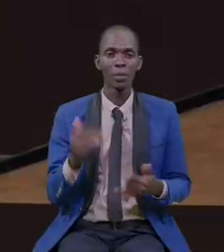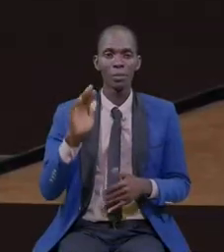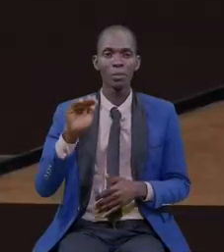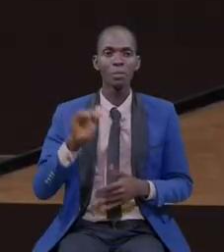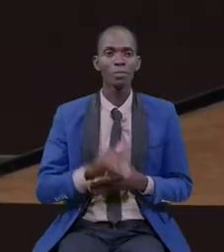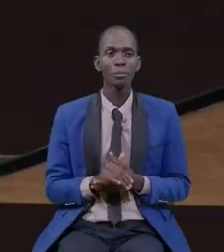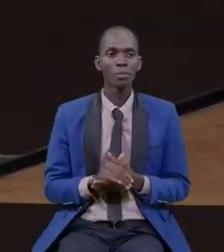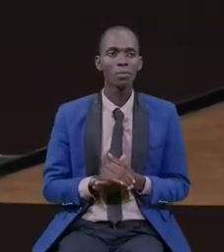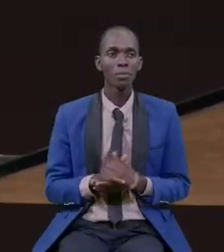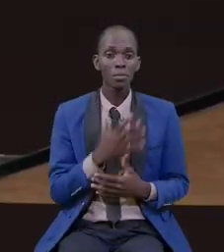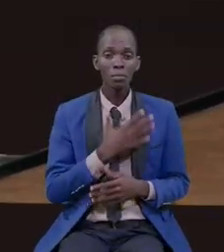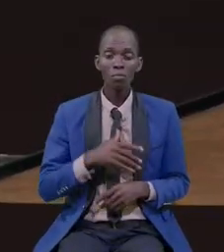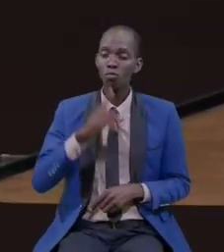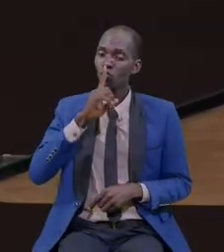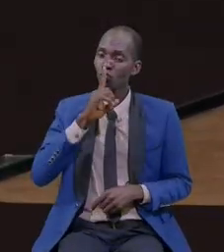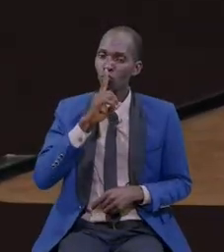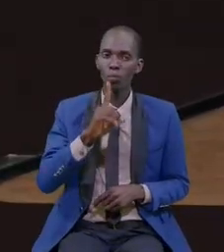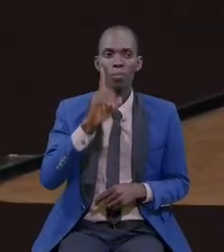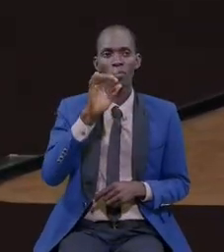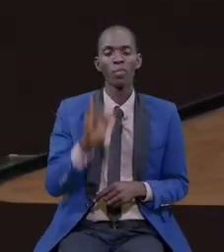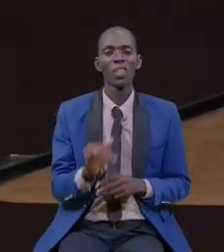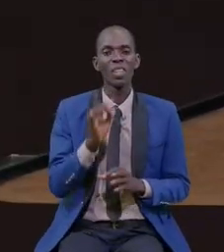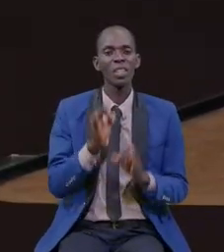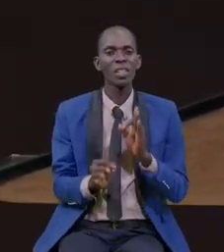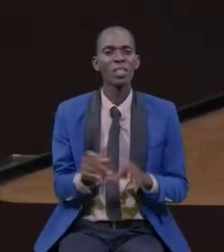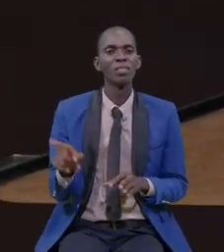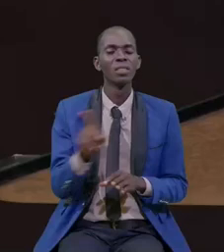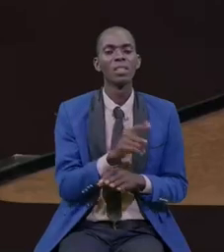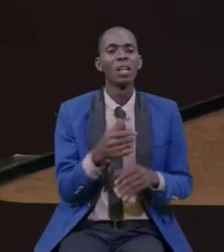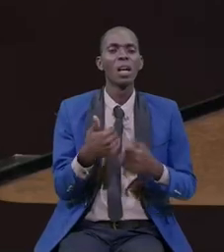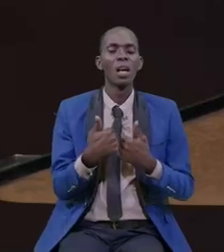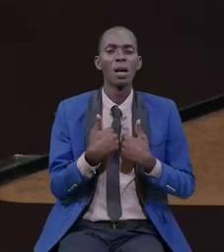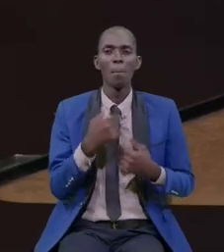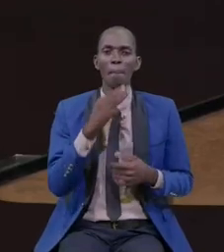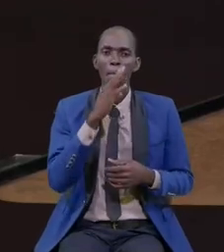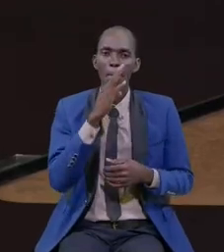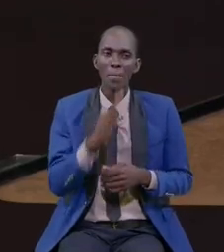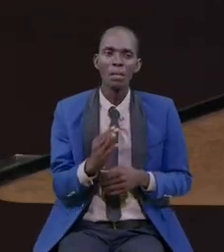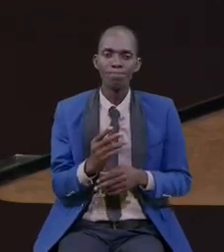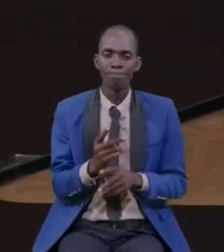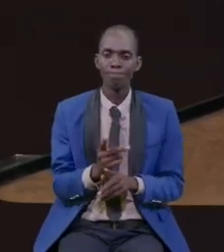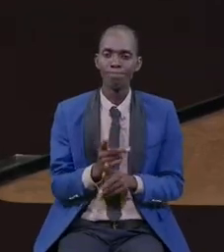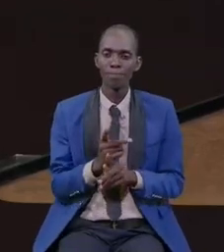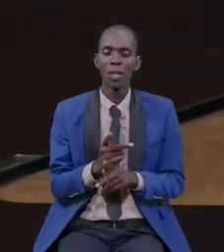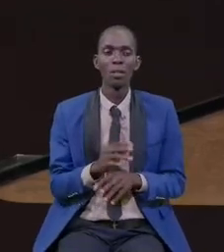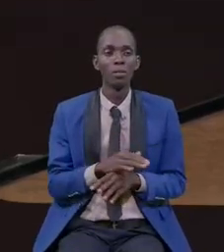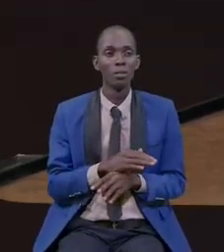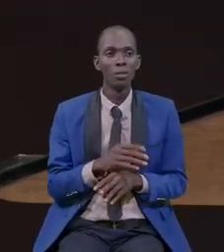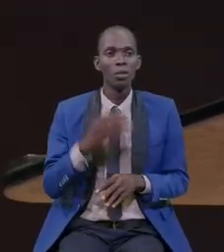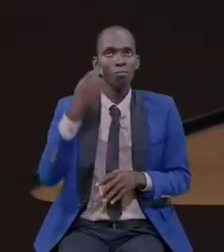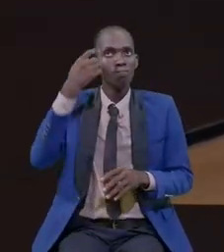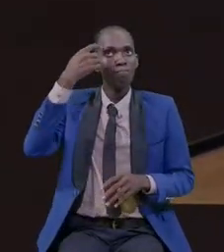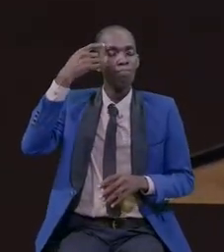s'ils avaient tu en vu celle d'où ils